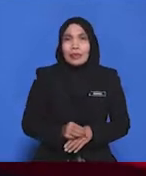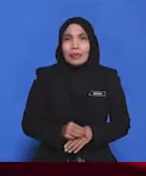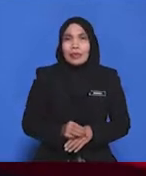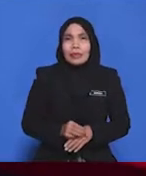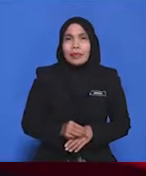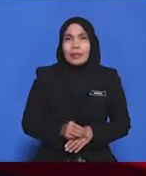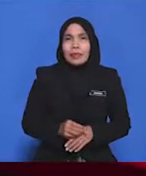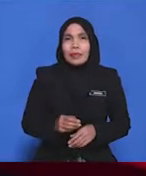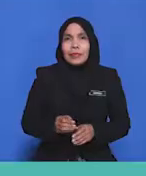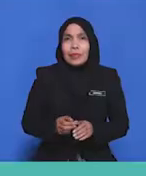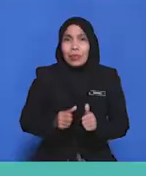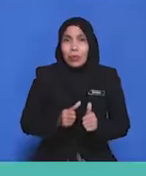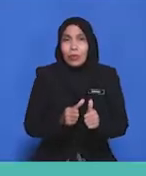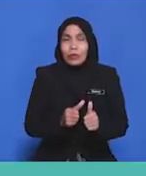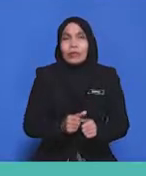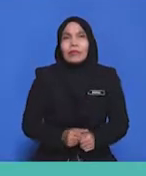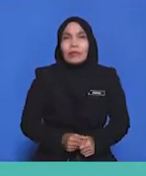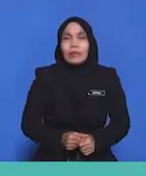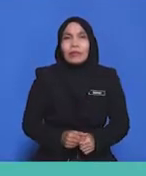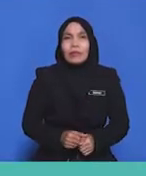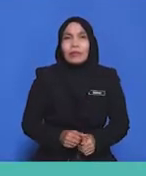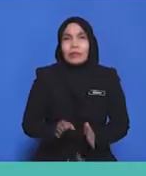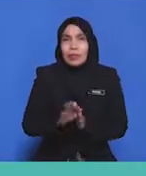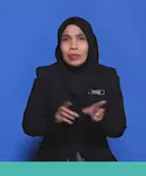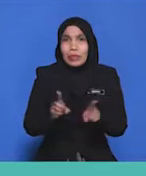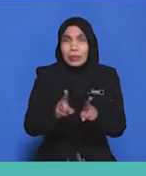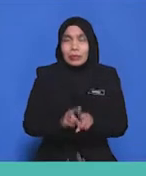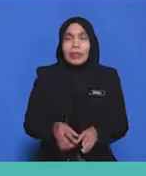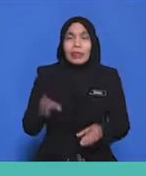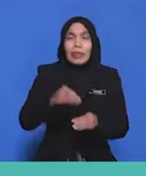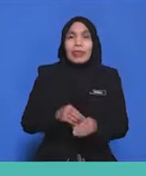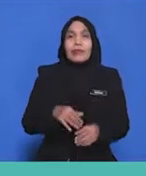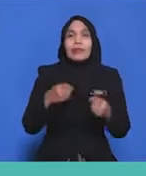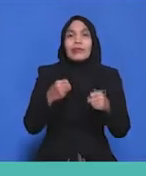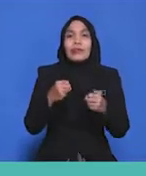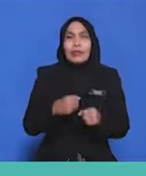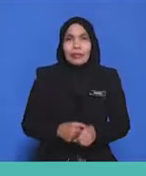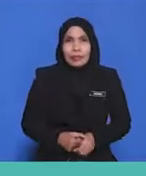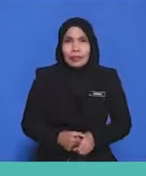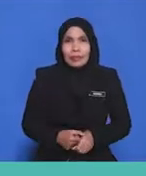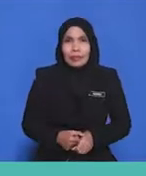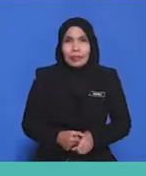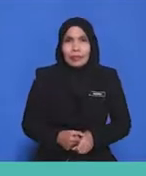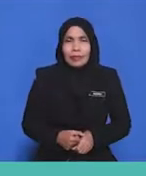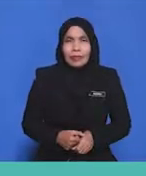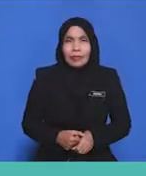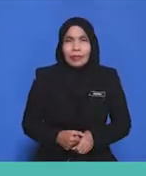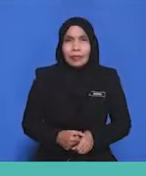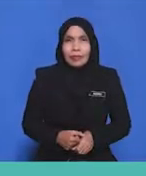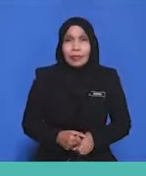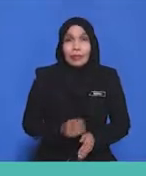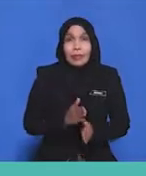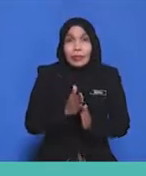dalam sukan. Kanak-kanak pula dipengaruhi oleh rakan-rakan sebaya yang merupakan